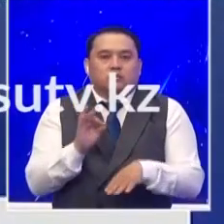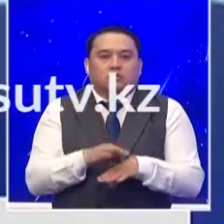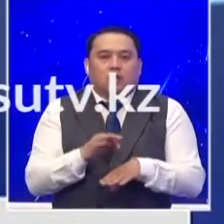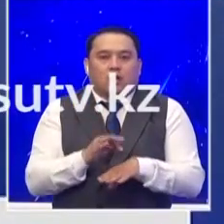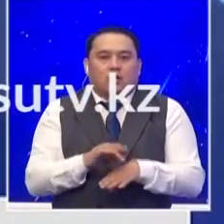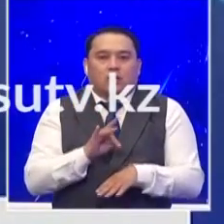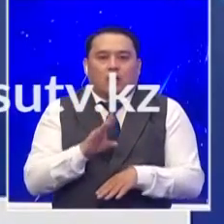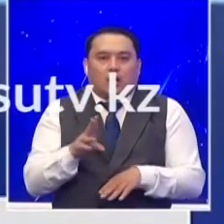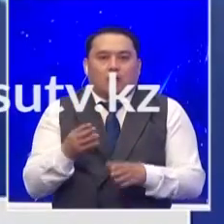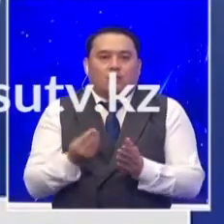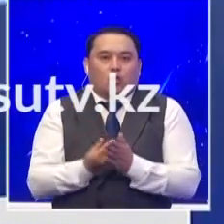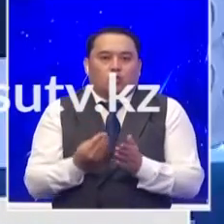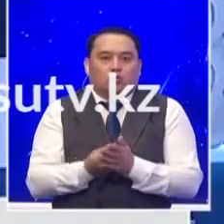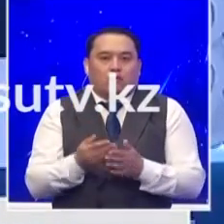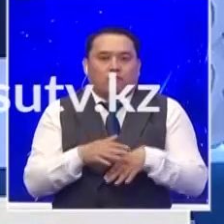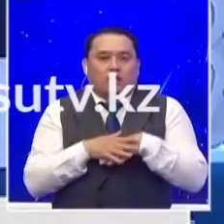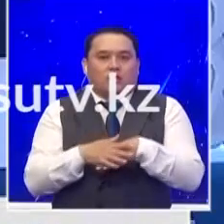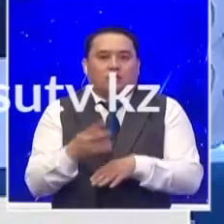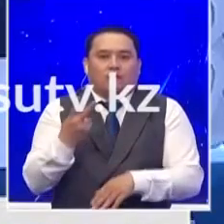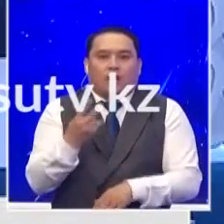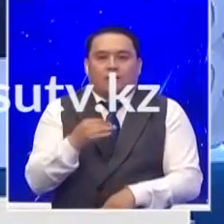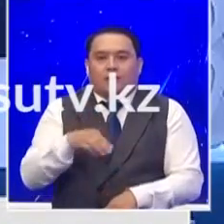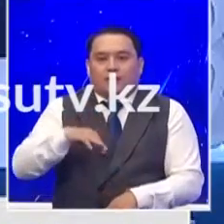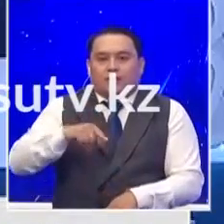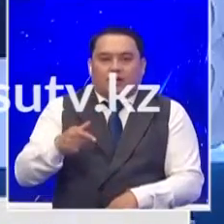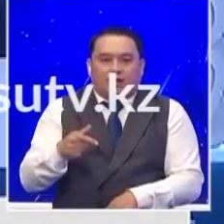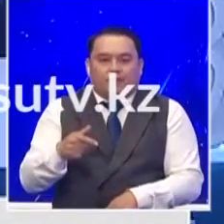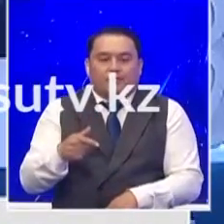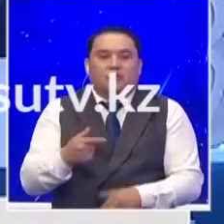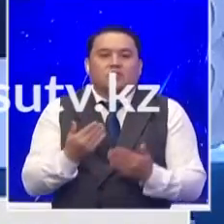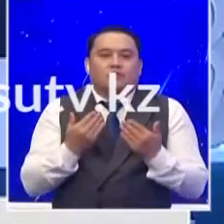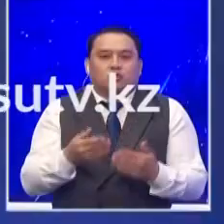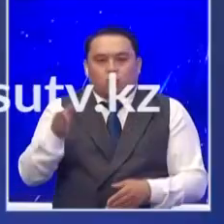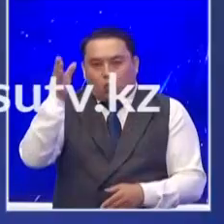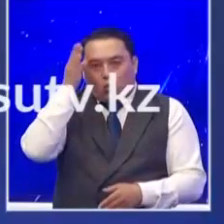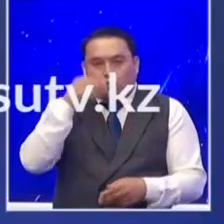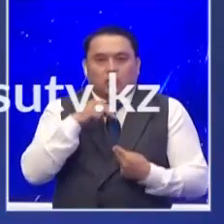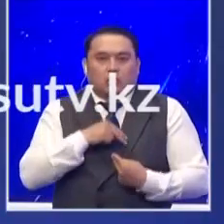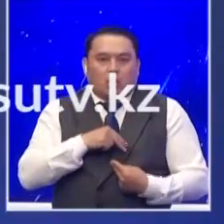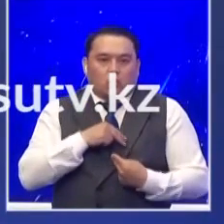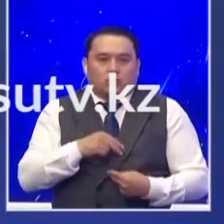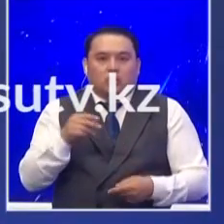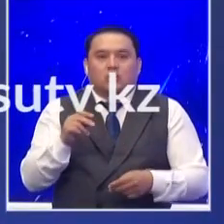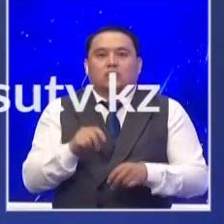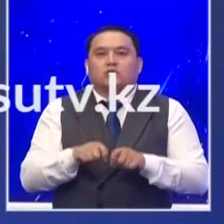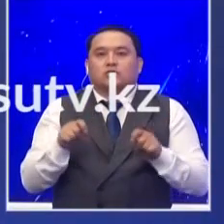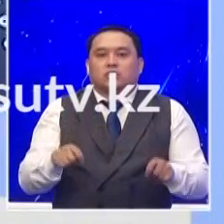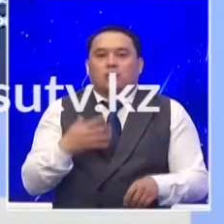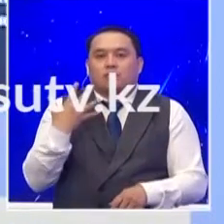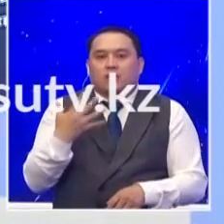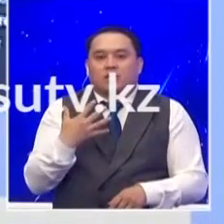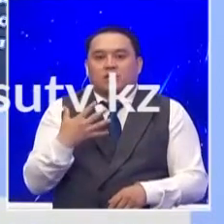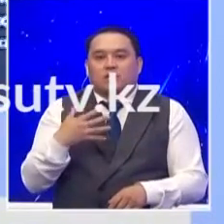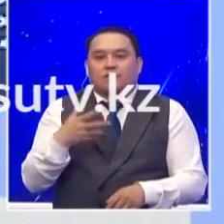из республиканского бюджета выделено 2,5 миллиарда тенге. Сегодня ученые трудятся над разработкой сразу 5